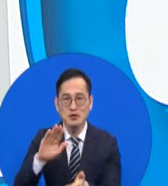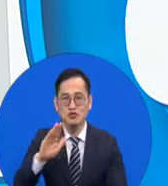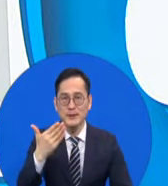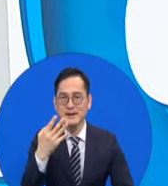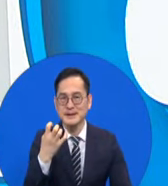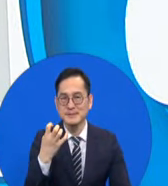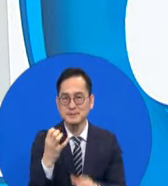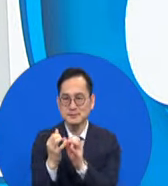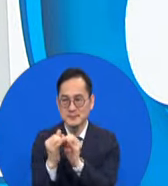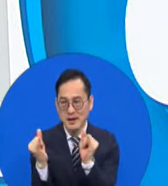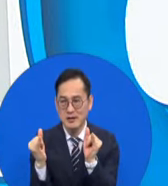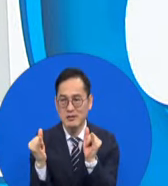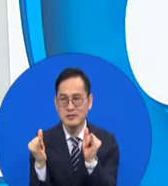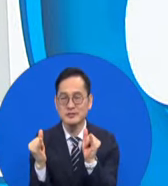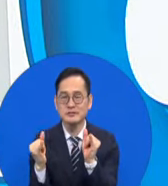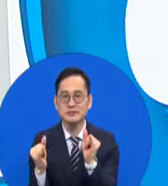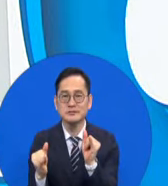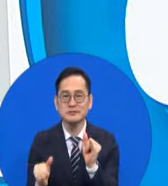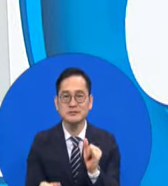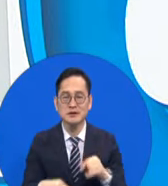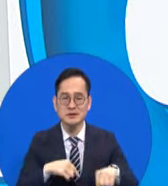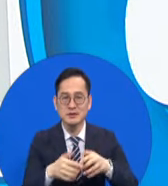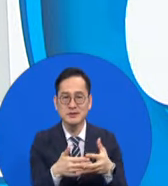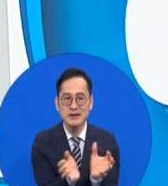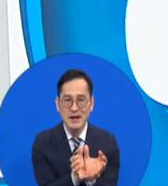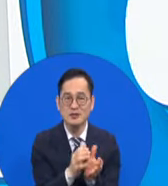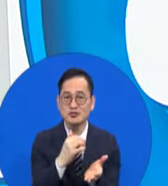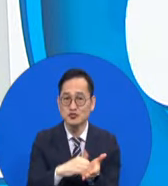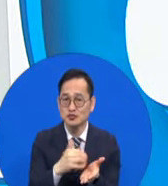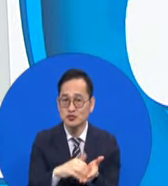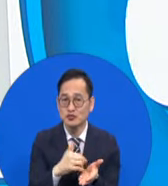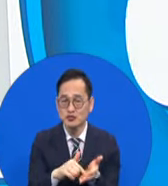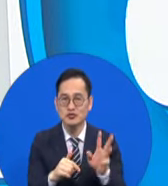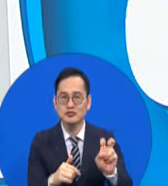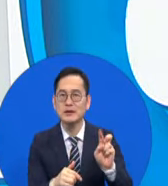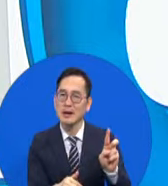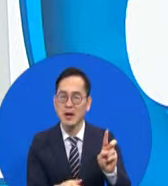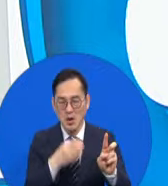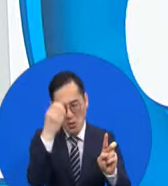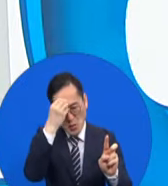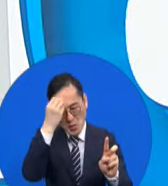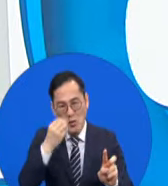지역구 후보자 추천 정당 수는 무려 21개에 달합니다.